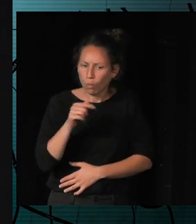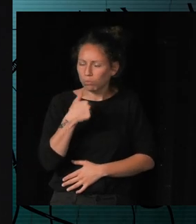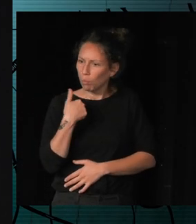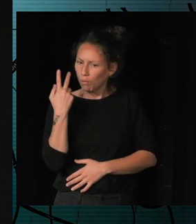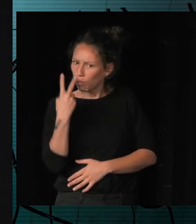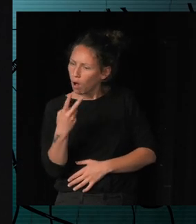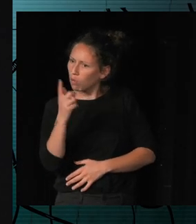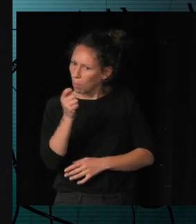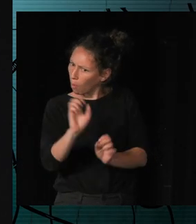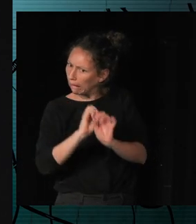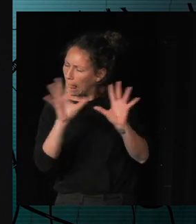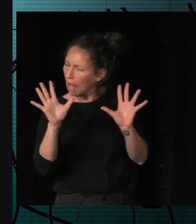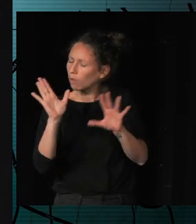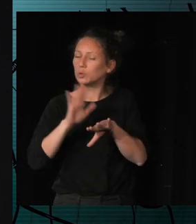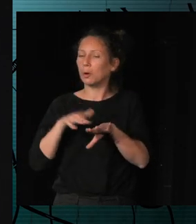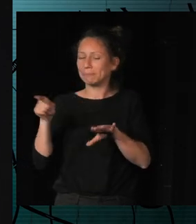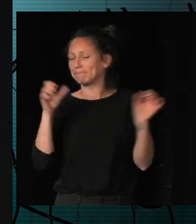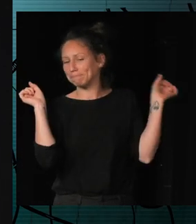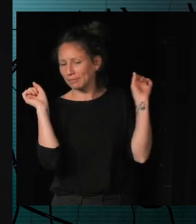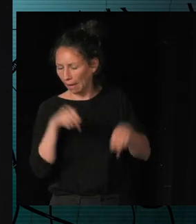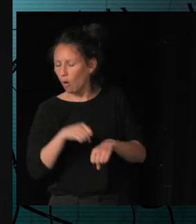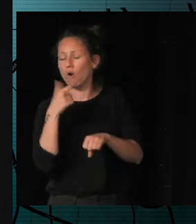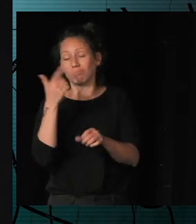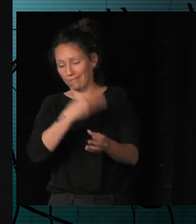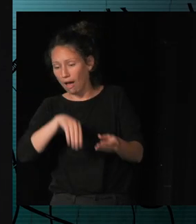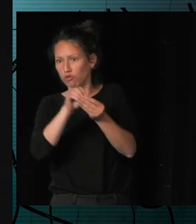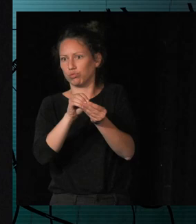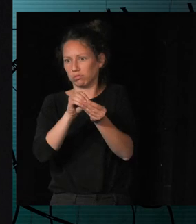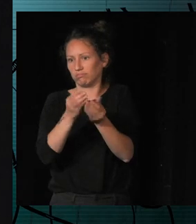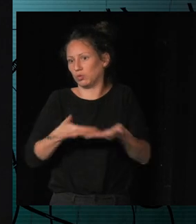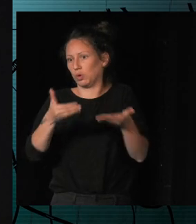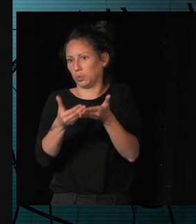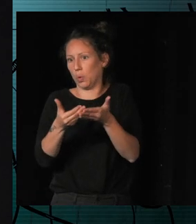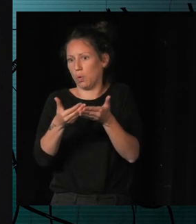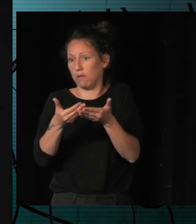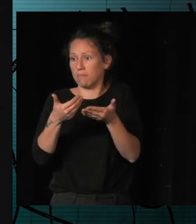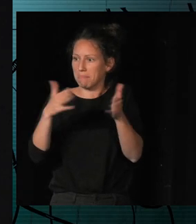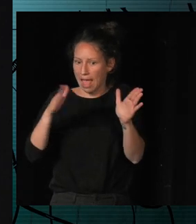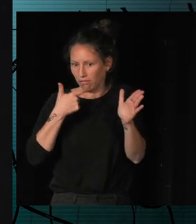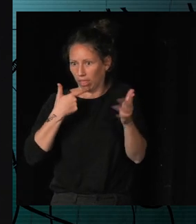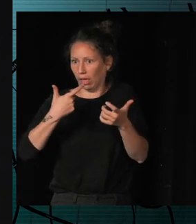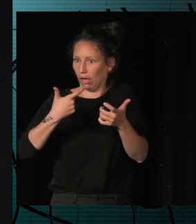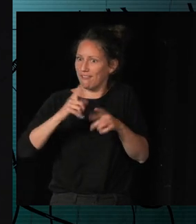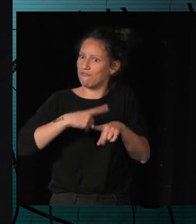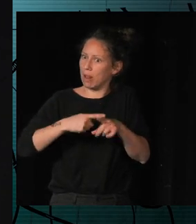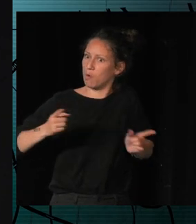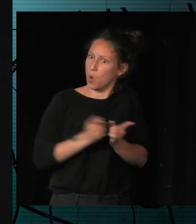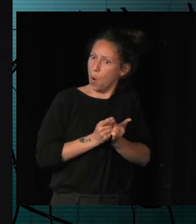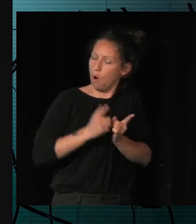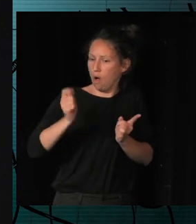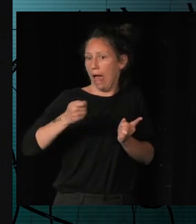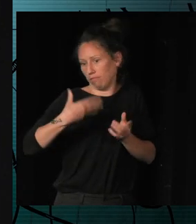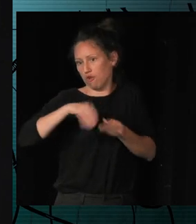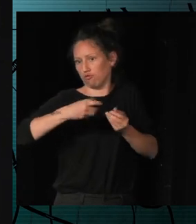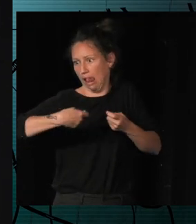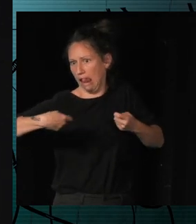d'accord je vais quand même tourner les scènes et je vais faire en sorte que ben voilà le film que je vous présente maintenant il fait 2h et quelques et normalement film d'horreur surtout à cette